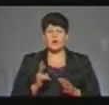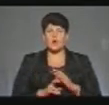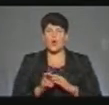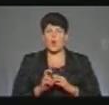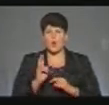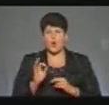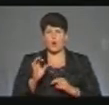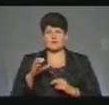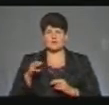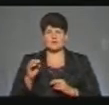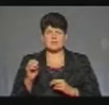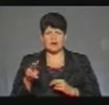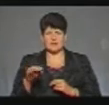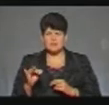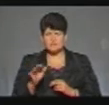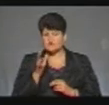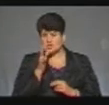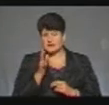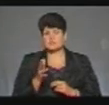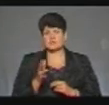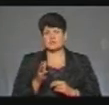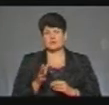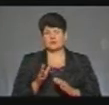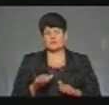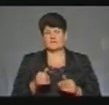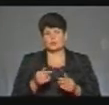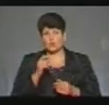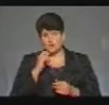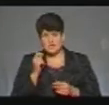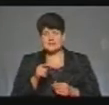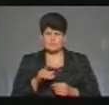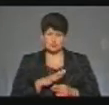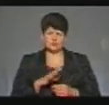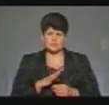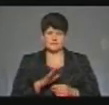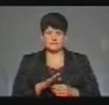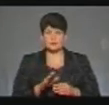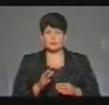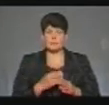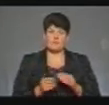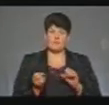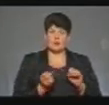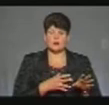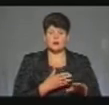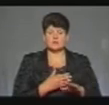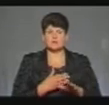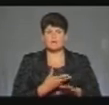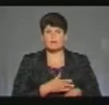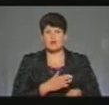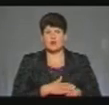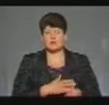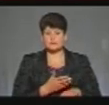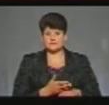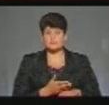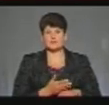в часі німецької окупації були передані українцям, їх було небагато, але були такі, знову були повернуті поляки. Тобто нам список адміністративних